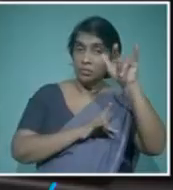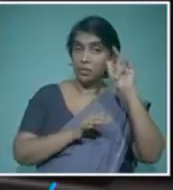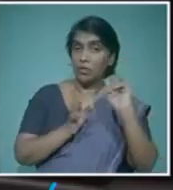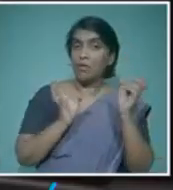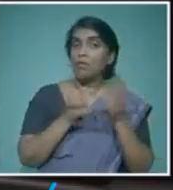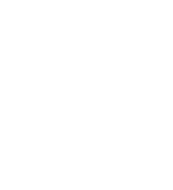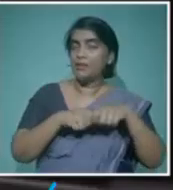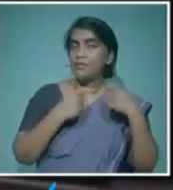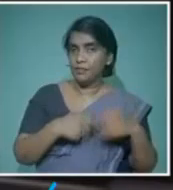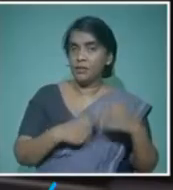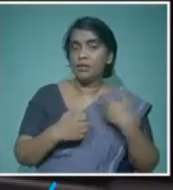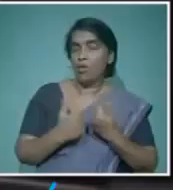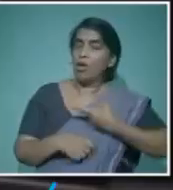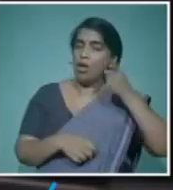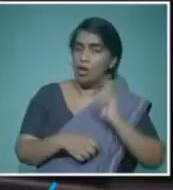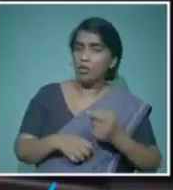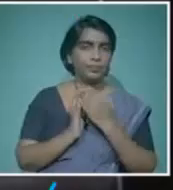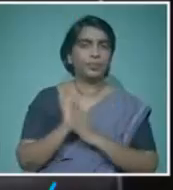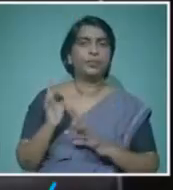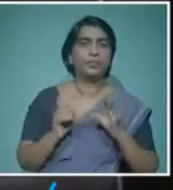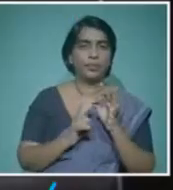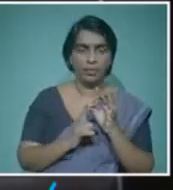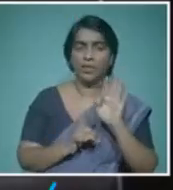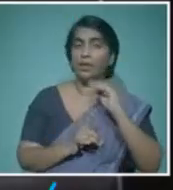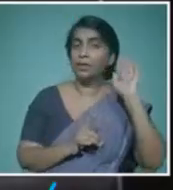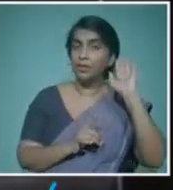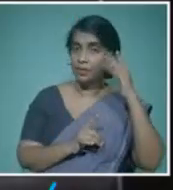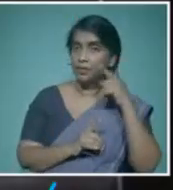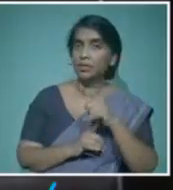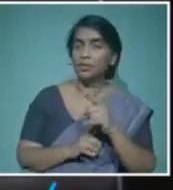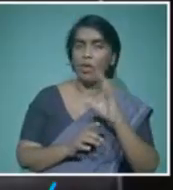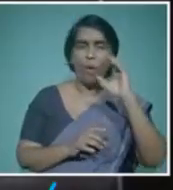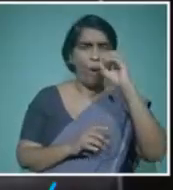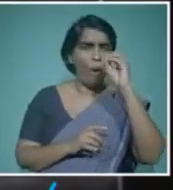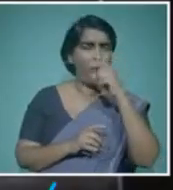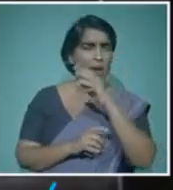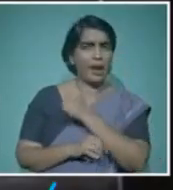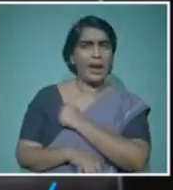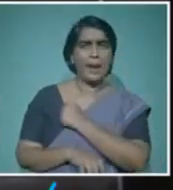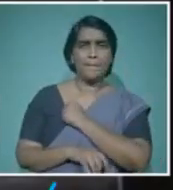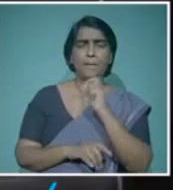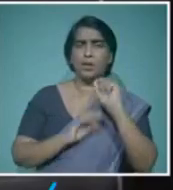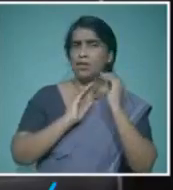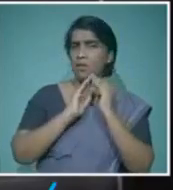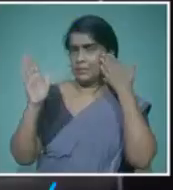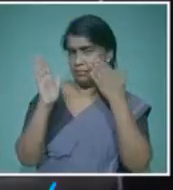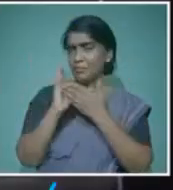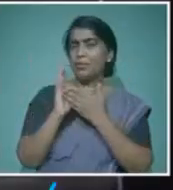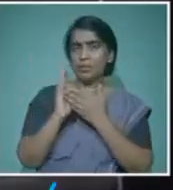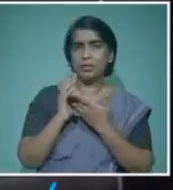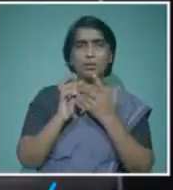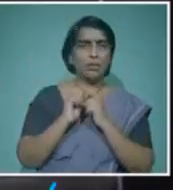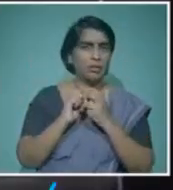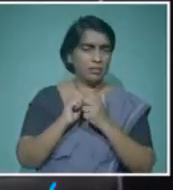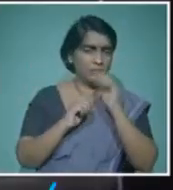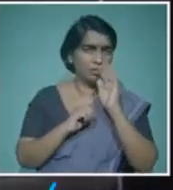හරහා වියදම් කිරීමටත් අවශ්‍ය අනුමැතිය අපි ලබා ගත්තා විශේෂයෙන්ම මේ අර ඔමාන් තානාපති කාර්යාලයේ සිද්ධිය සම්බන්ධයෙන් මතුවෙච්ච